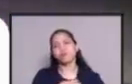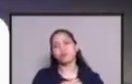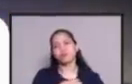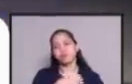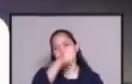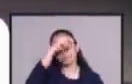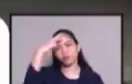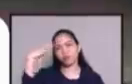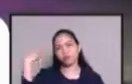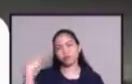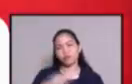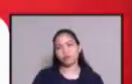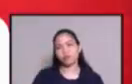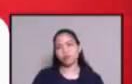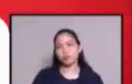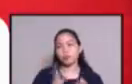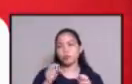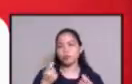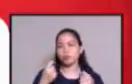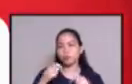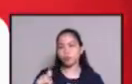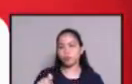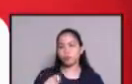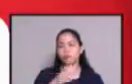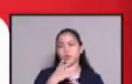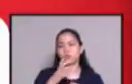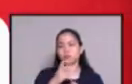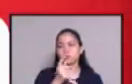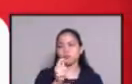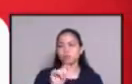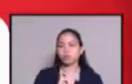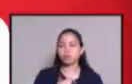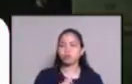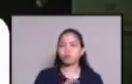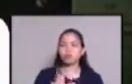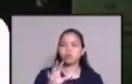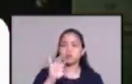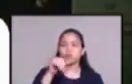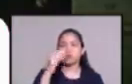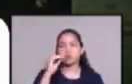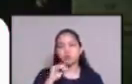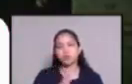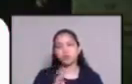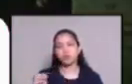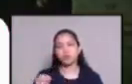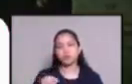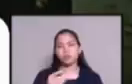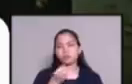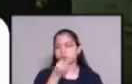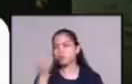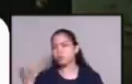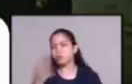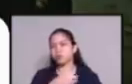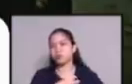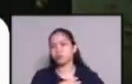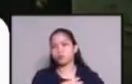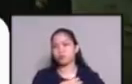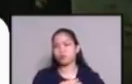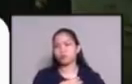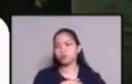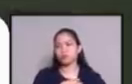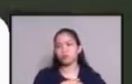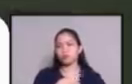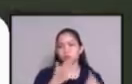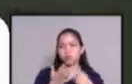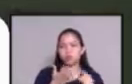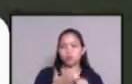Antipolo, Rizal. Tinangkaraw itakas ng mga sospek ang taksi ng biktimang si June. Agad namang siyang nakapagsumbong sa mga pulis na nag-set up ng